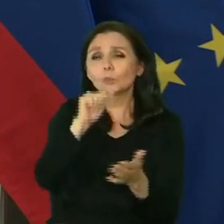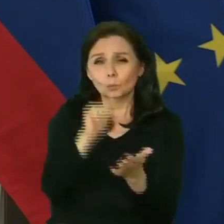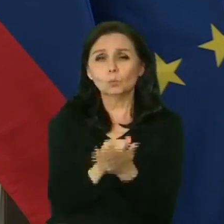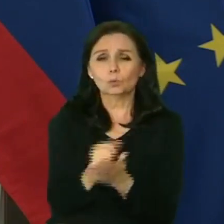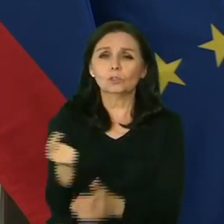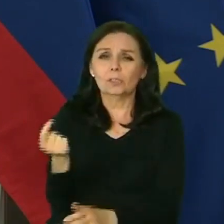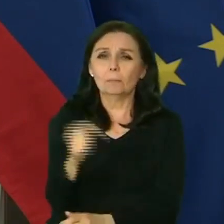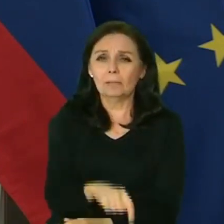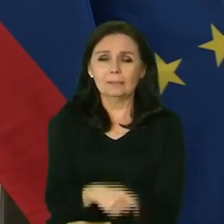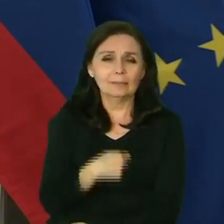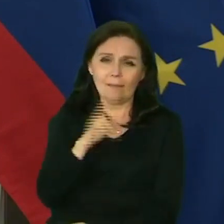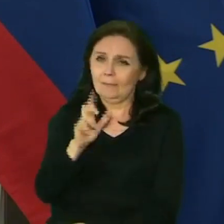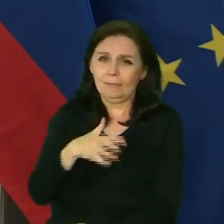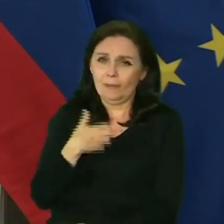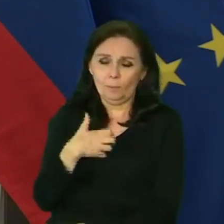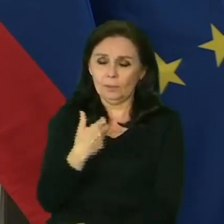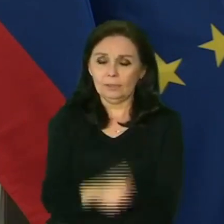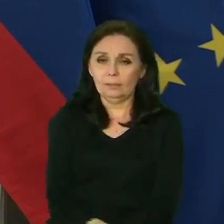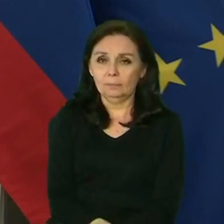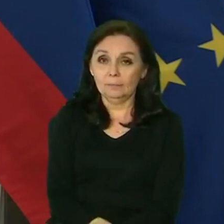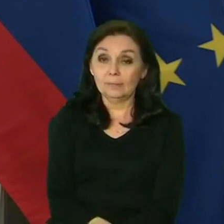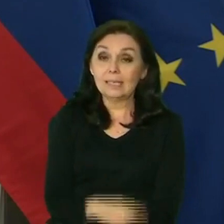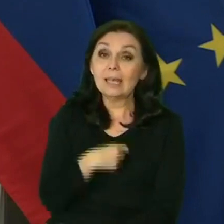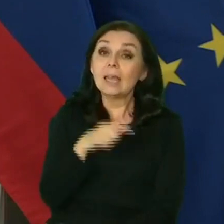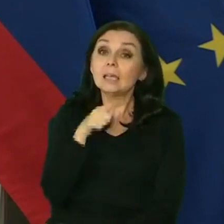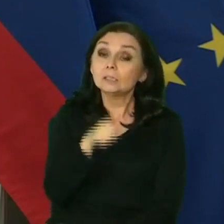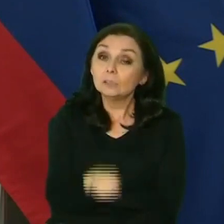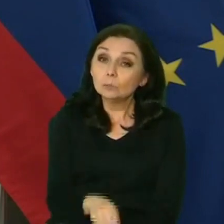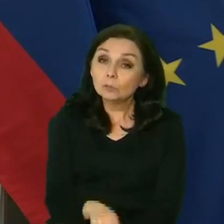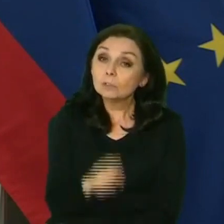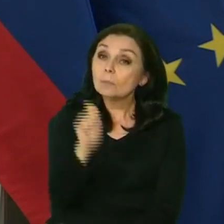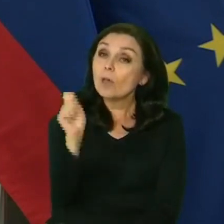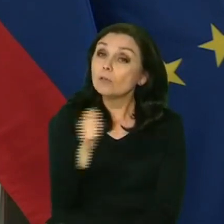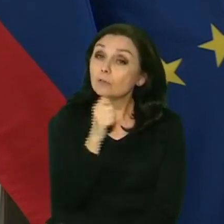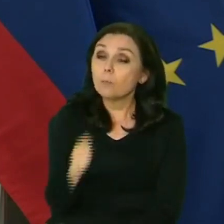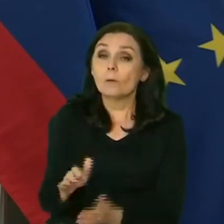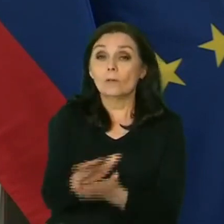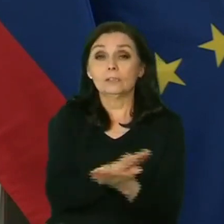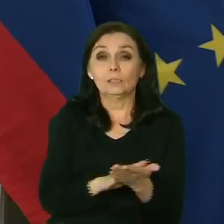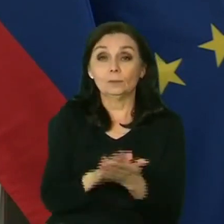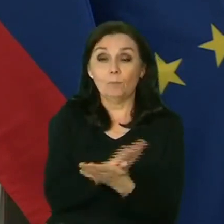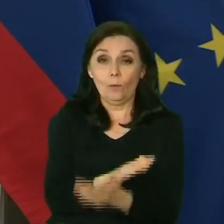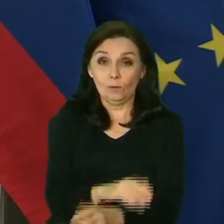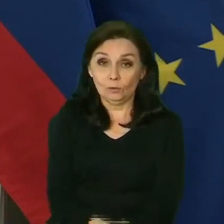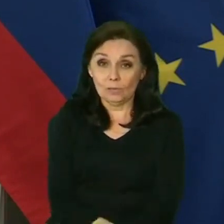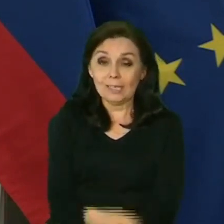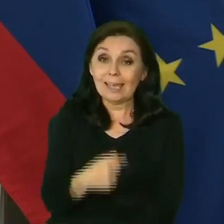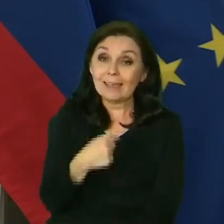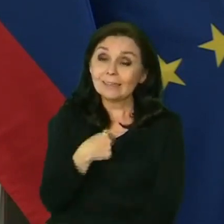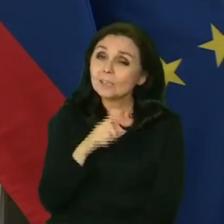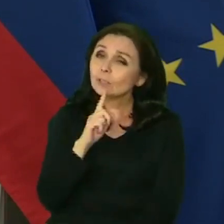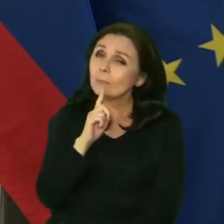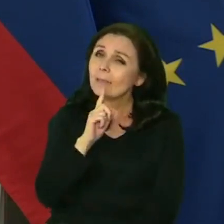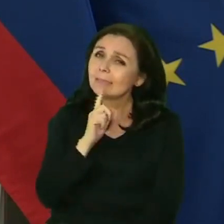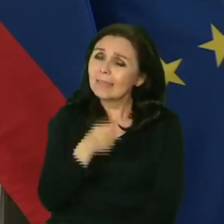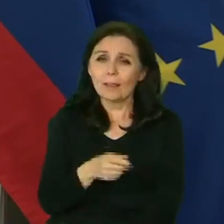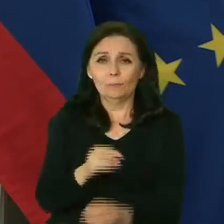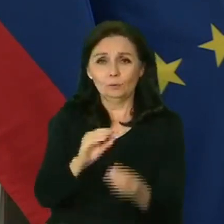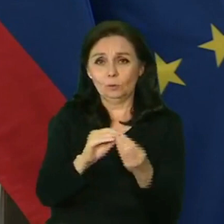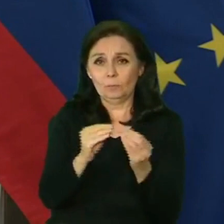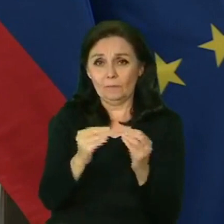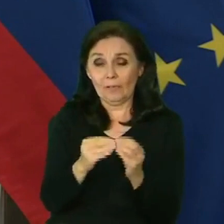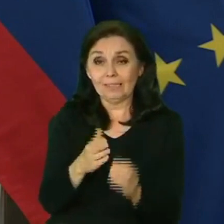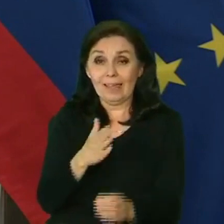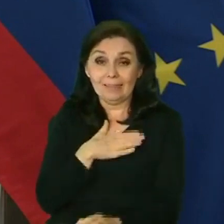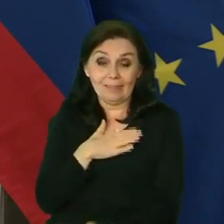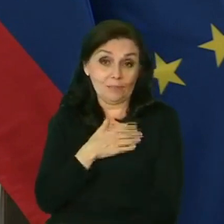príde, nebojte. Dovtedy však musíme dobojovať náš spoločný boj. A našimi najlepšími zbraňami sú